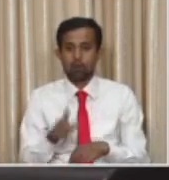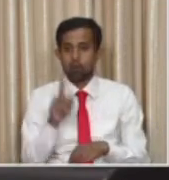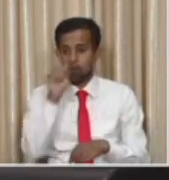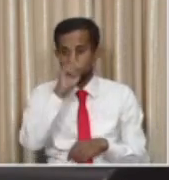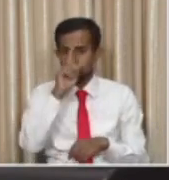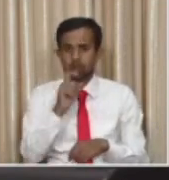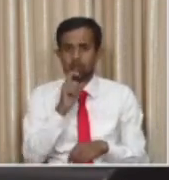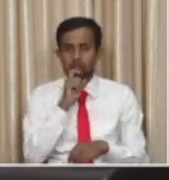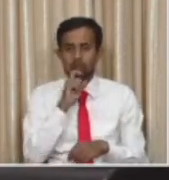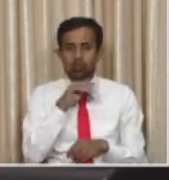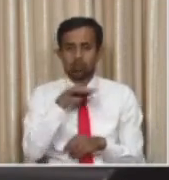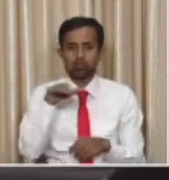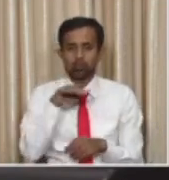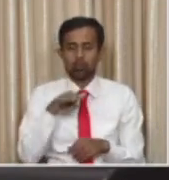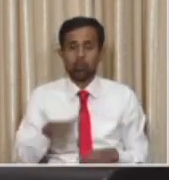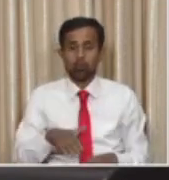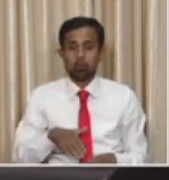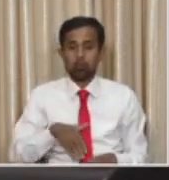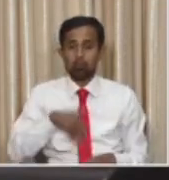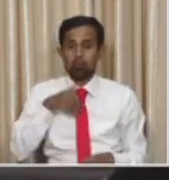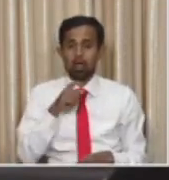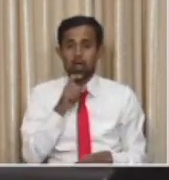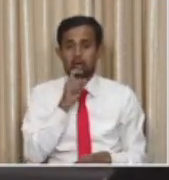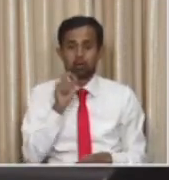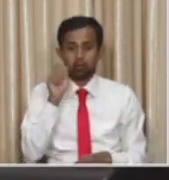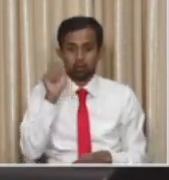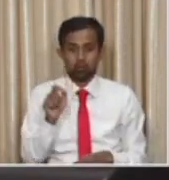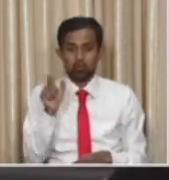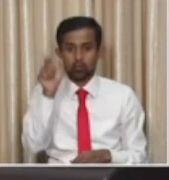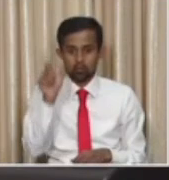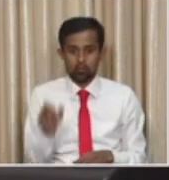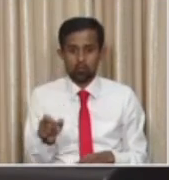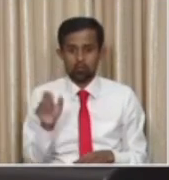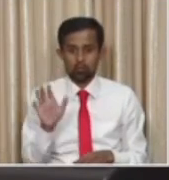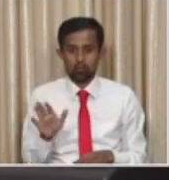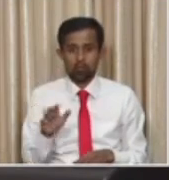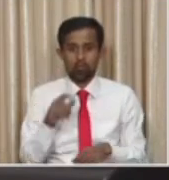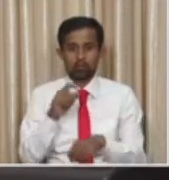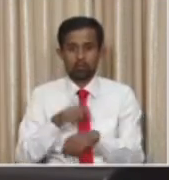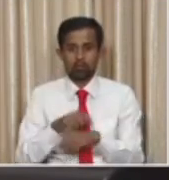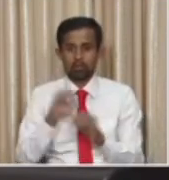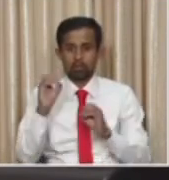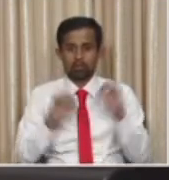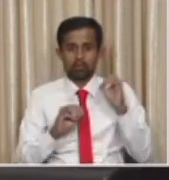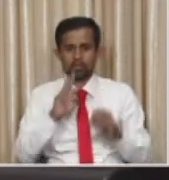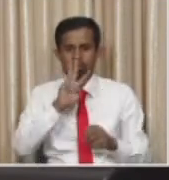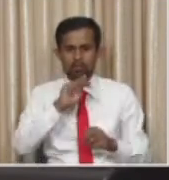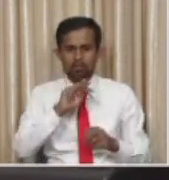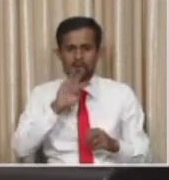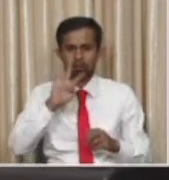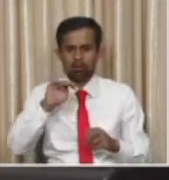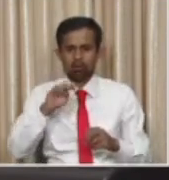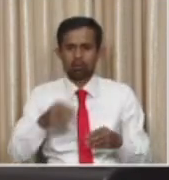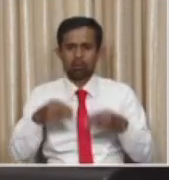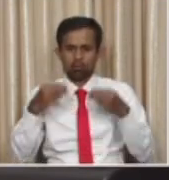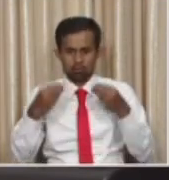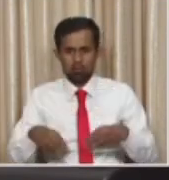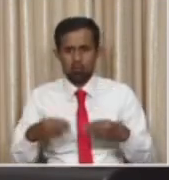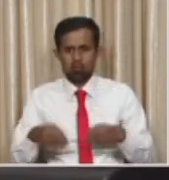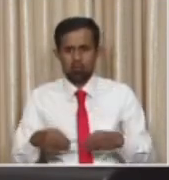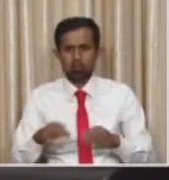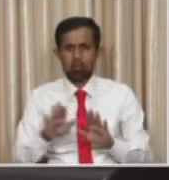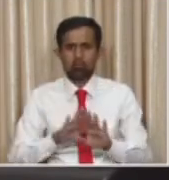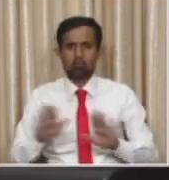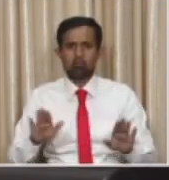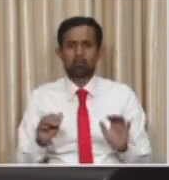අවස්ථා අධිකරණවල, විශේෂයෙන්ම මහාධිකරණවල වගේ විනිසුරුවරුන්ගේ කාලයෙන් 30-40% විතර නාස්ති වෙන්නේ මේ